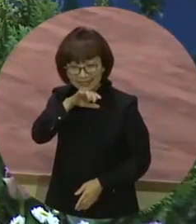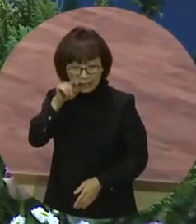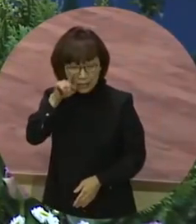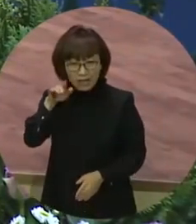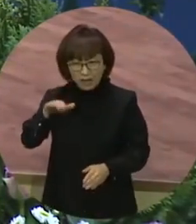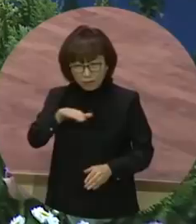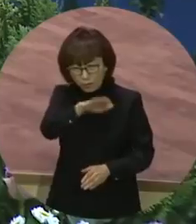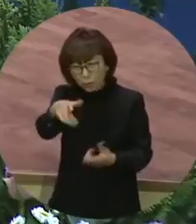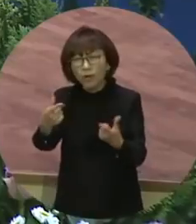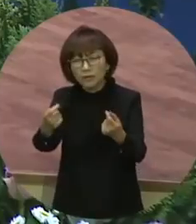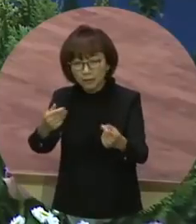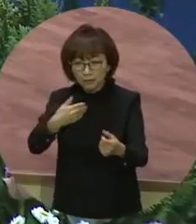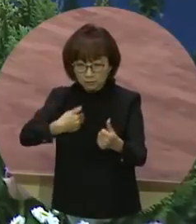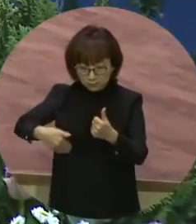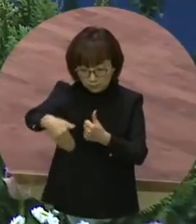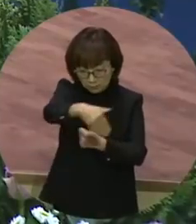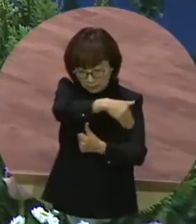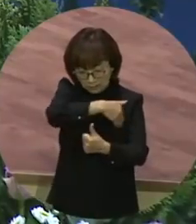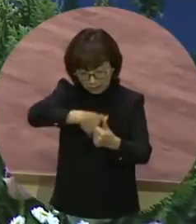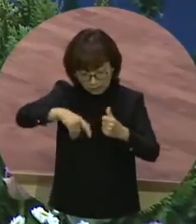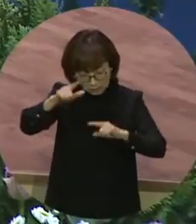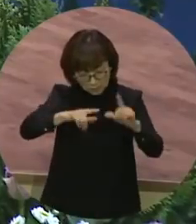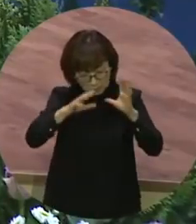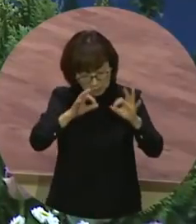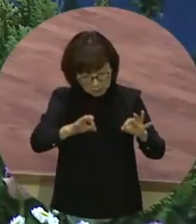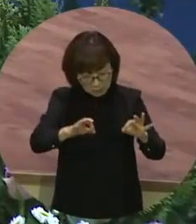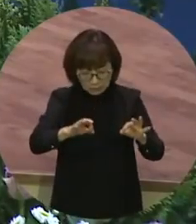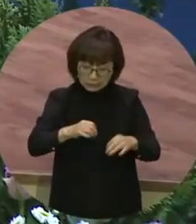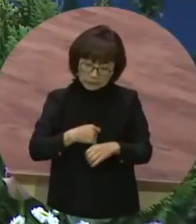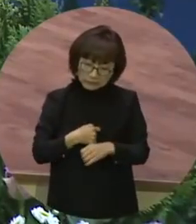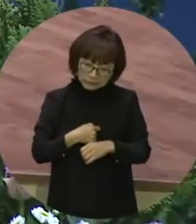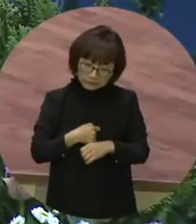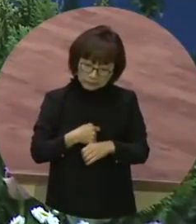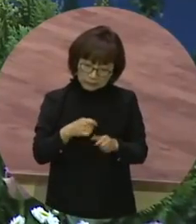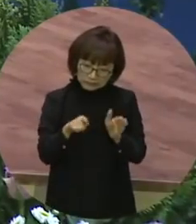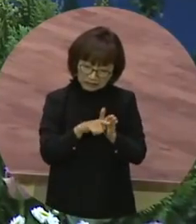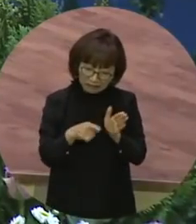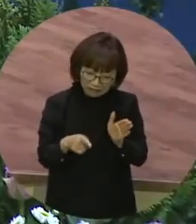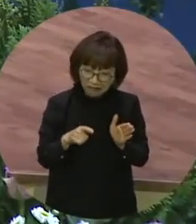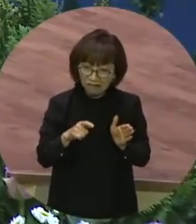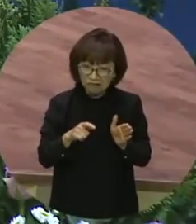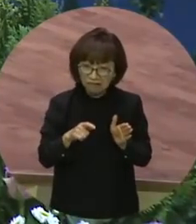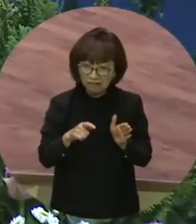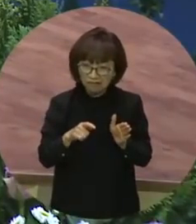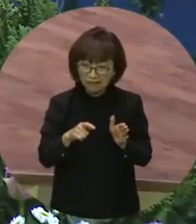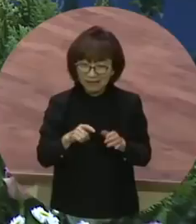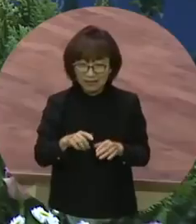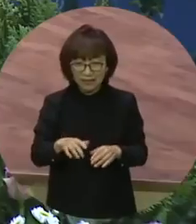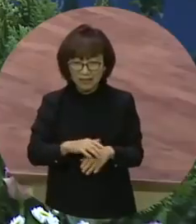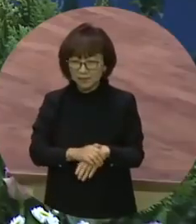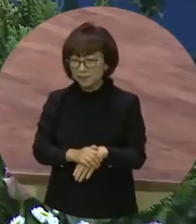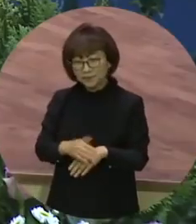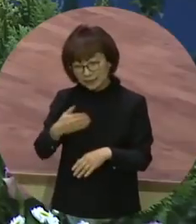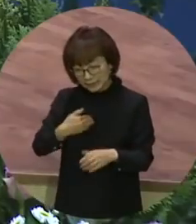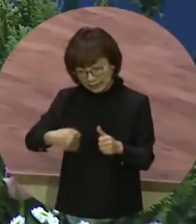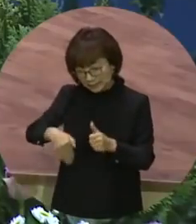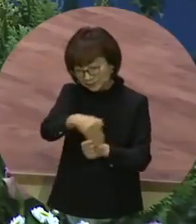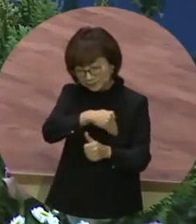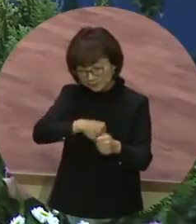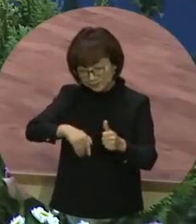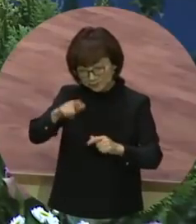당합니다. 여러분 모습도 보지 마시기 바랍니다. 말씀만 잡으시기 바랍니다. 남 비웃든지 말든지